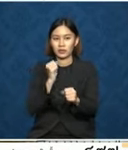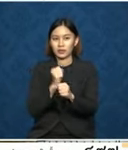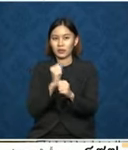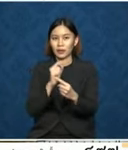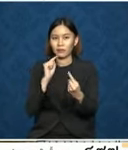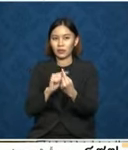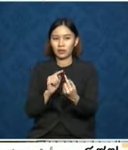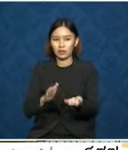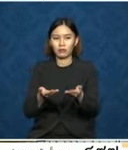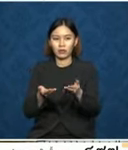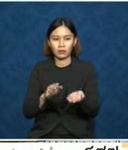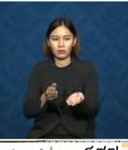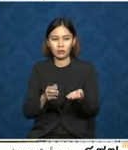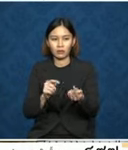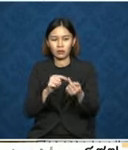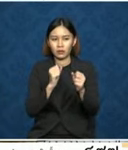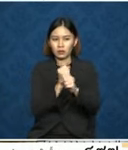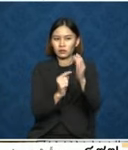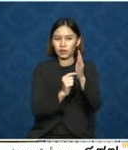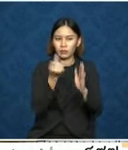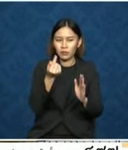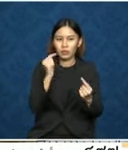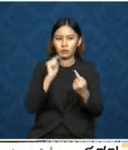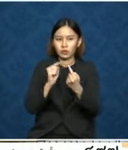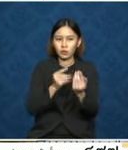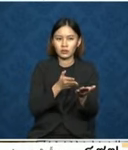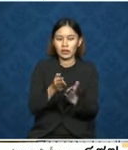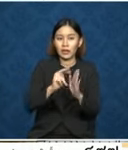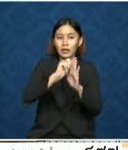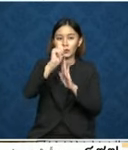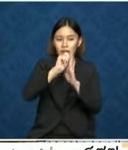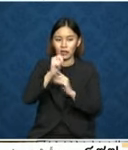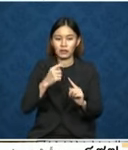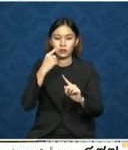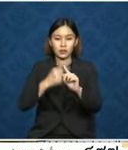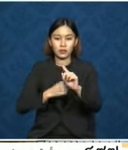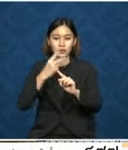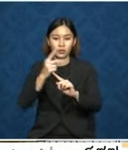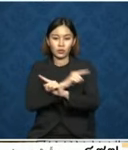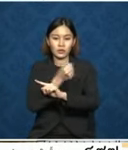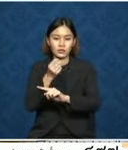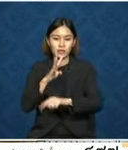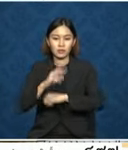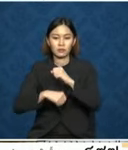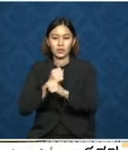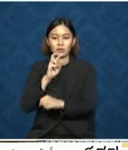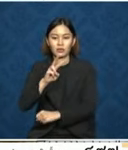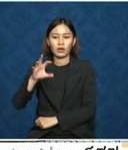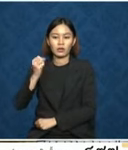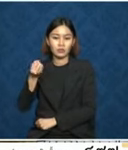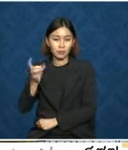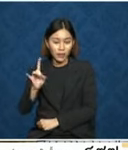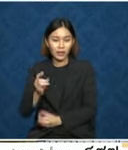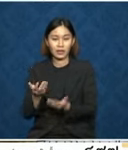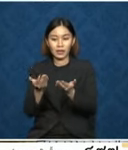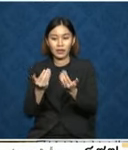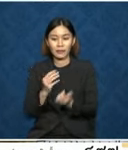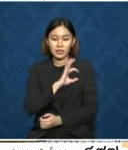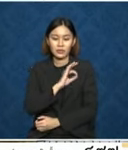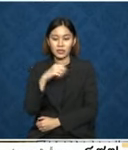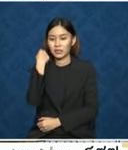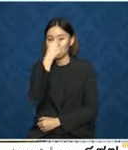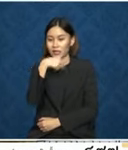สงเคราะห์ลูกค้าธกสเป็นครั้งแรกที่ธสสาขาจังหวัดนาดเมื่อวันที่ 14กุมภาพันธ์ 2518เพื่อเปิดรับสมาชิกที่เป็น